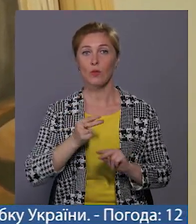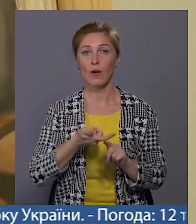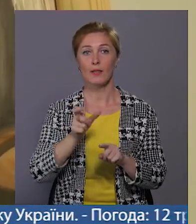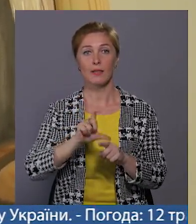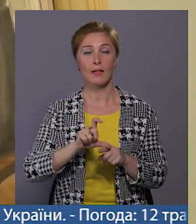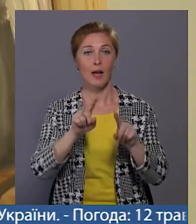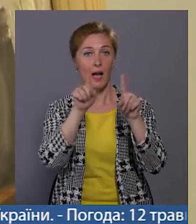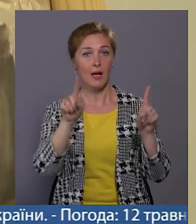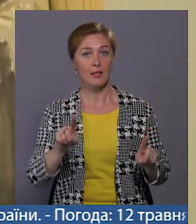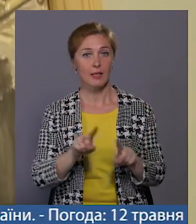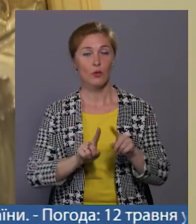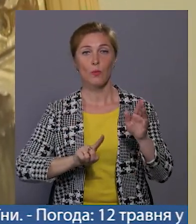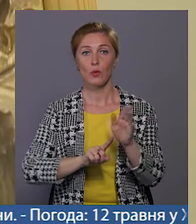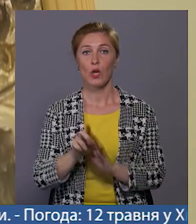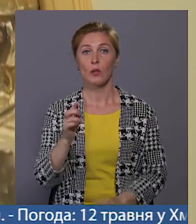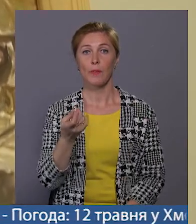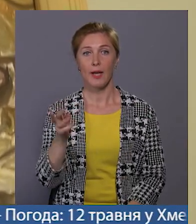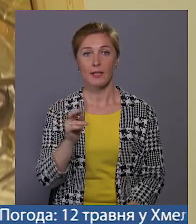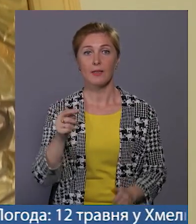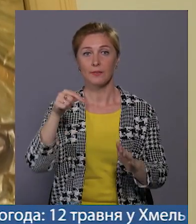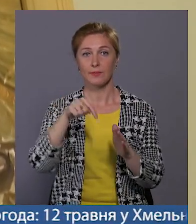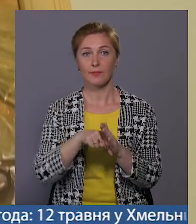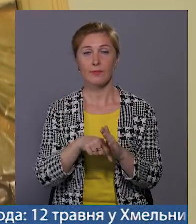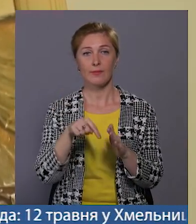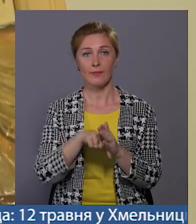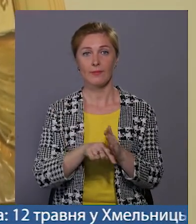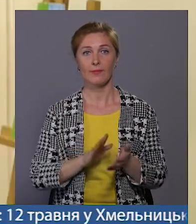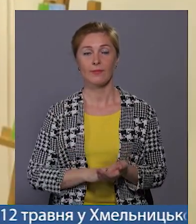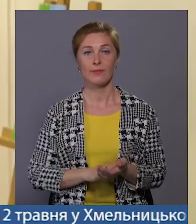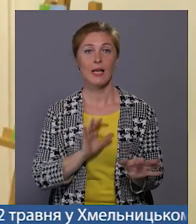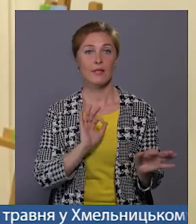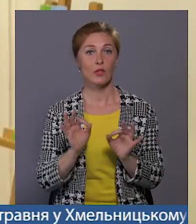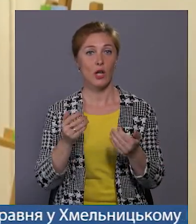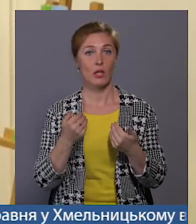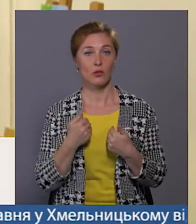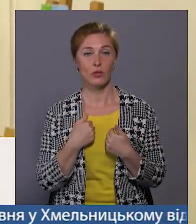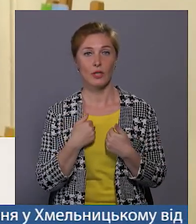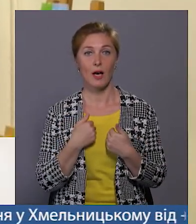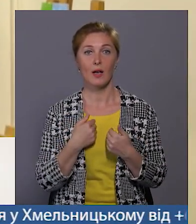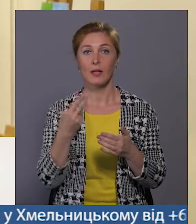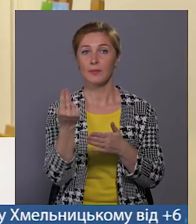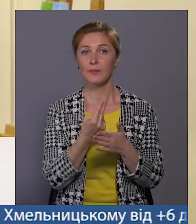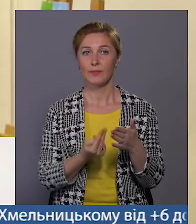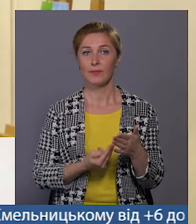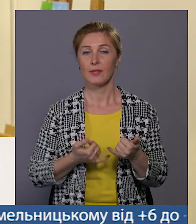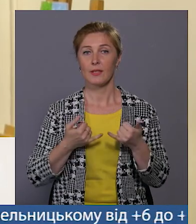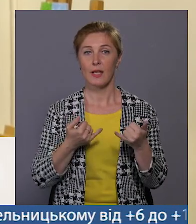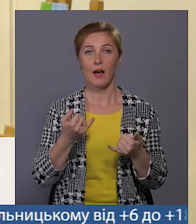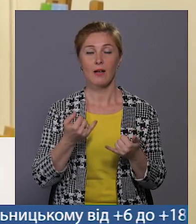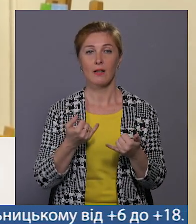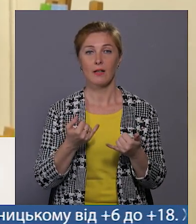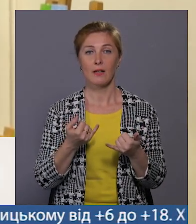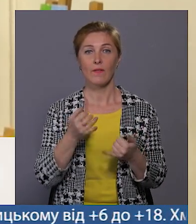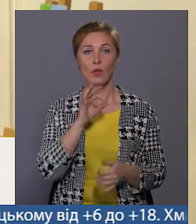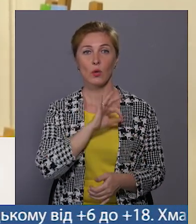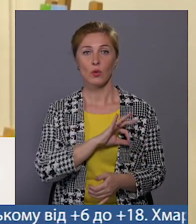розпочала ще у березні. У кожен штрих заклала певний зміст. Звичайно, я гуашу фарбу для художників використовувала